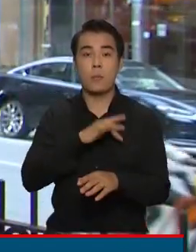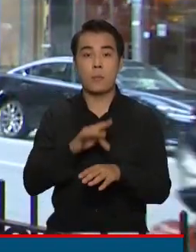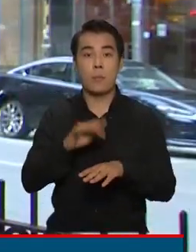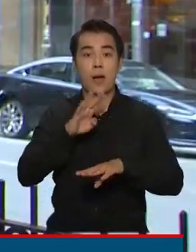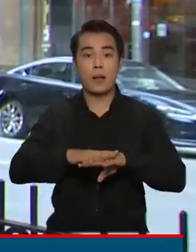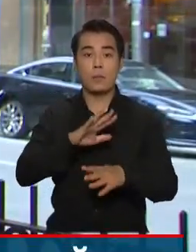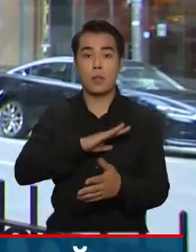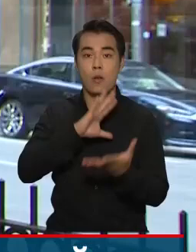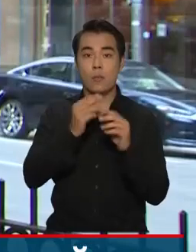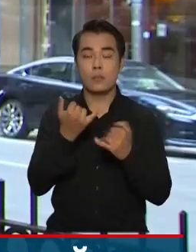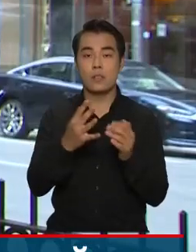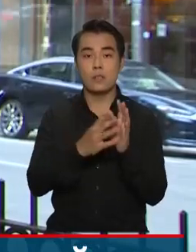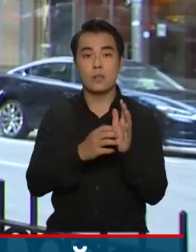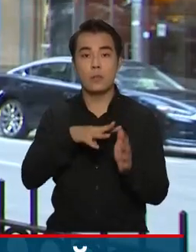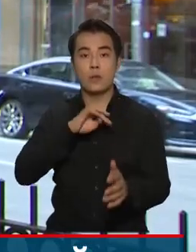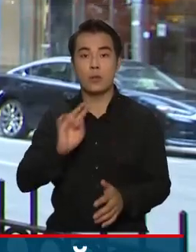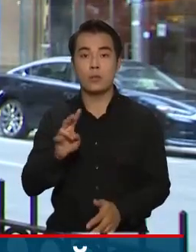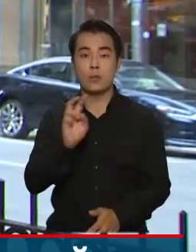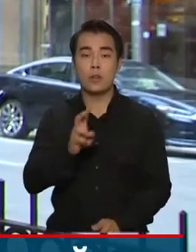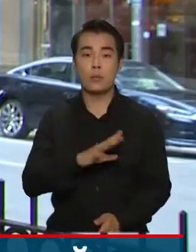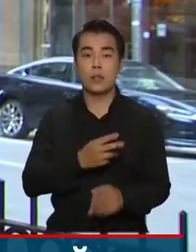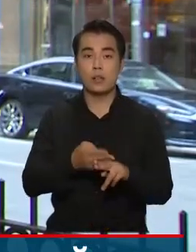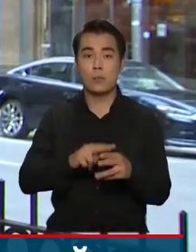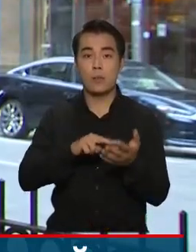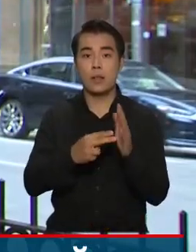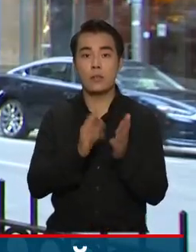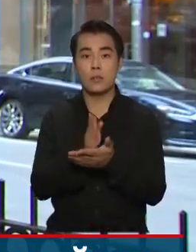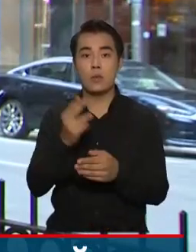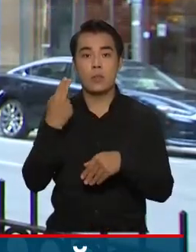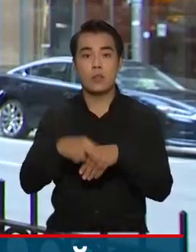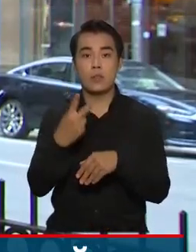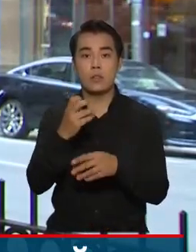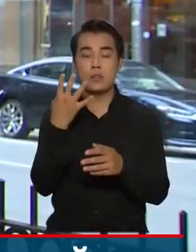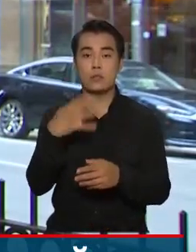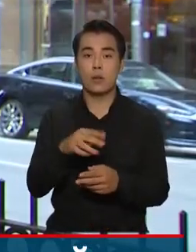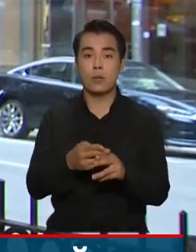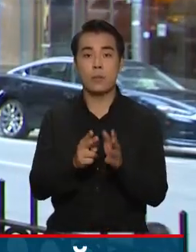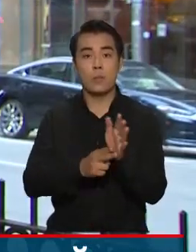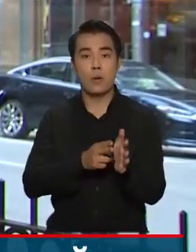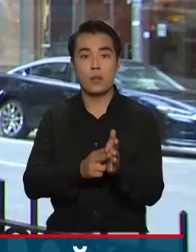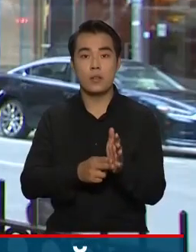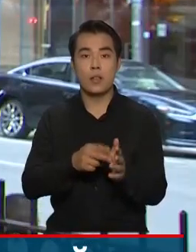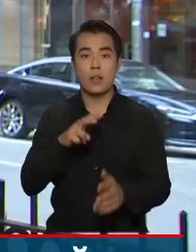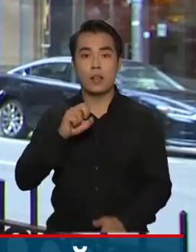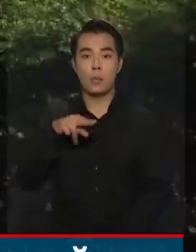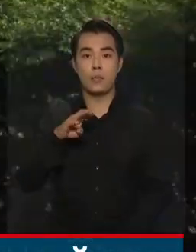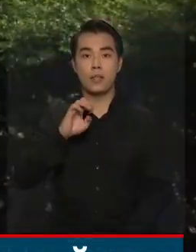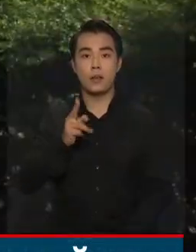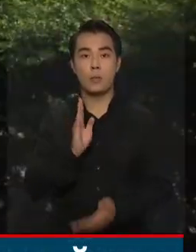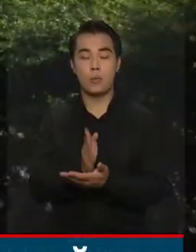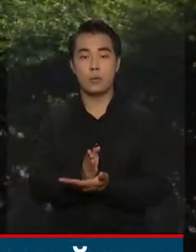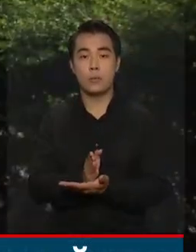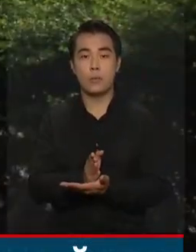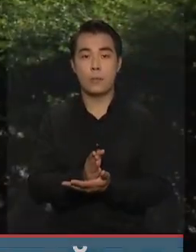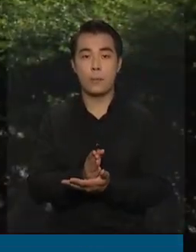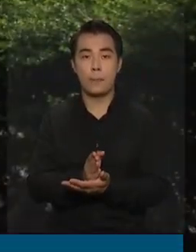миллионов долларов. На эти средства национальный перевозчик планирует приобрести 240 локомотивов у компании «Уаптек». Я